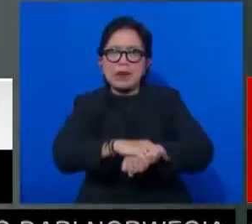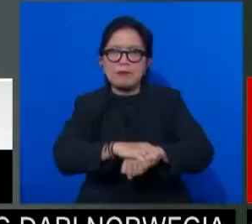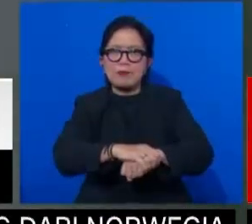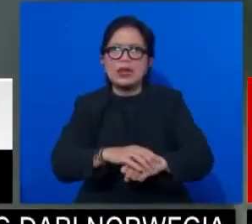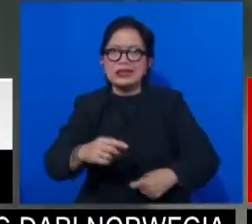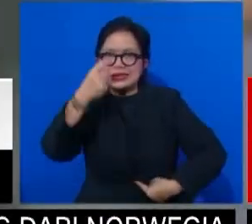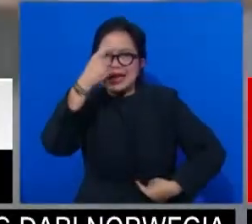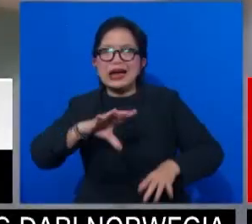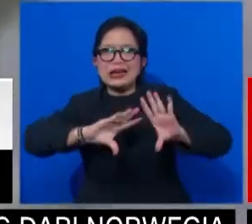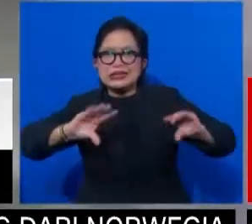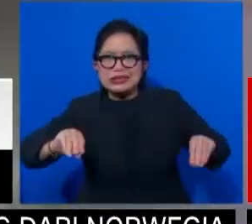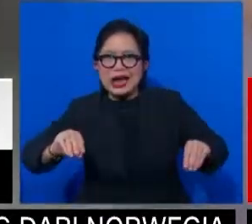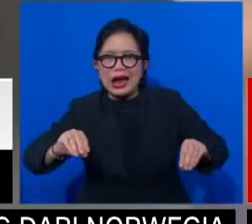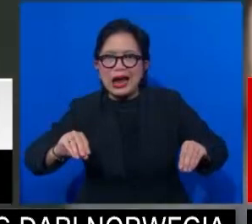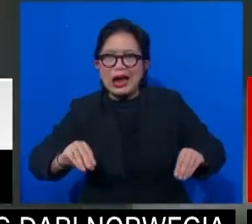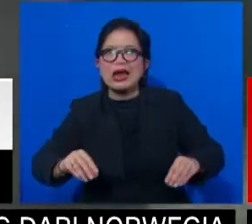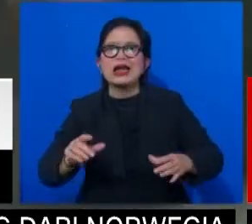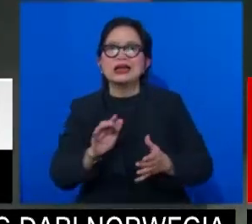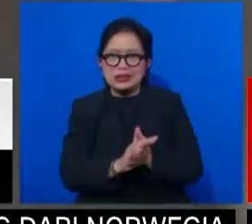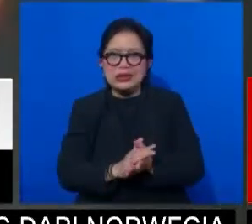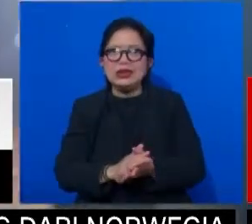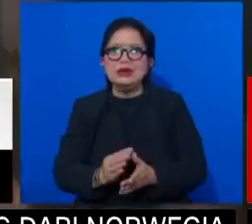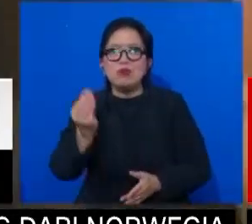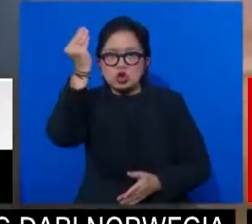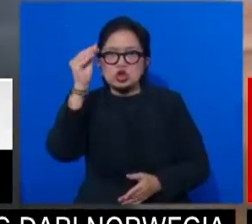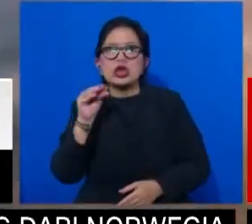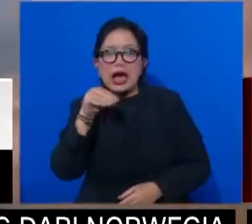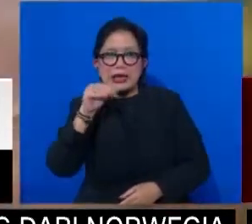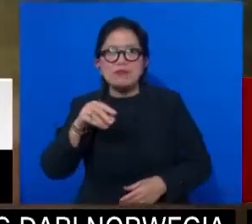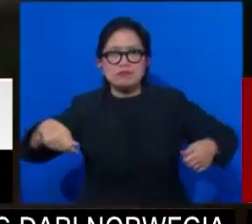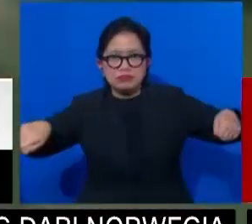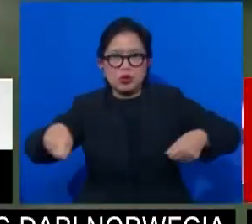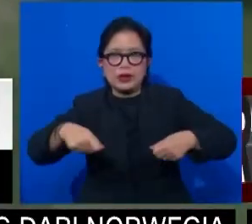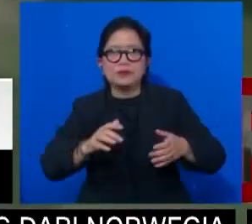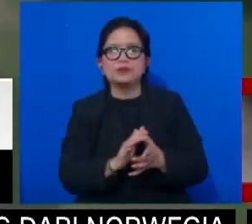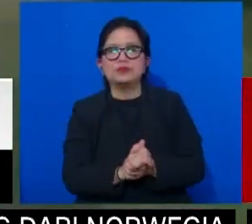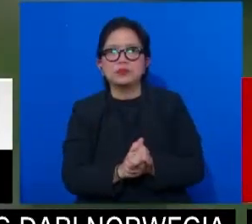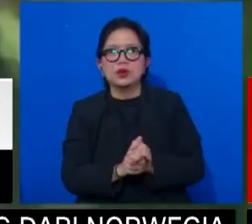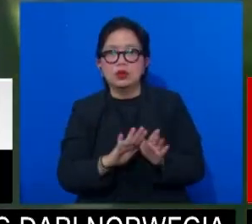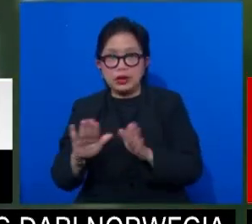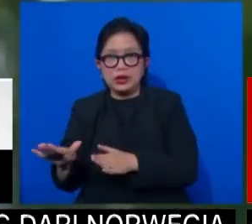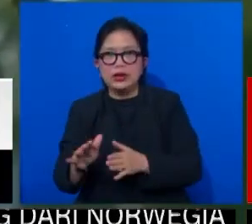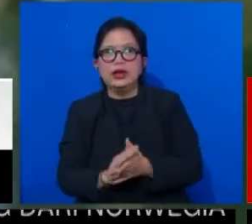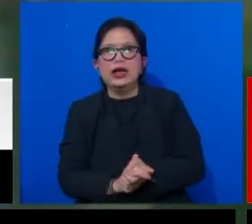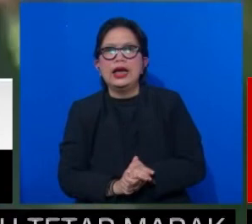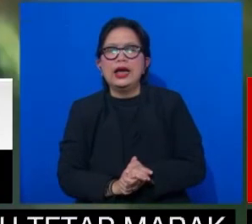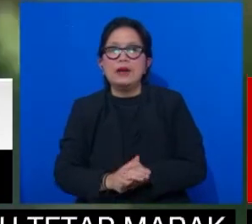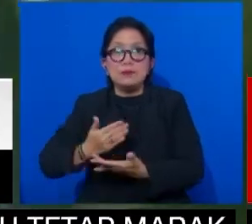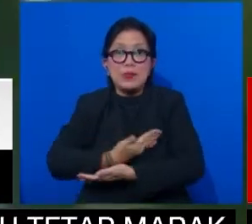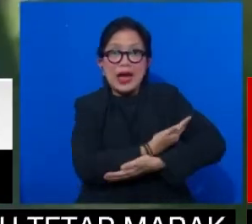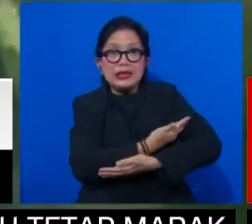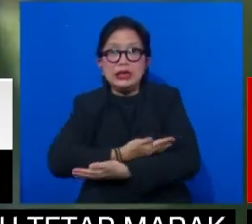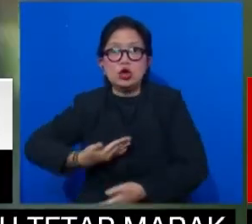pada Jumat malam atau kurang dari 24 jam setelah pembunuhan terjadi. Sementara itu, anak korban yang turut diculik